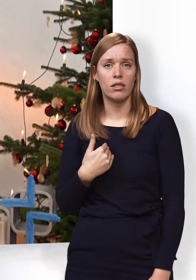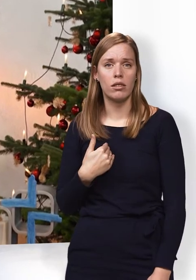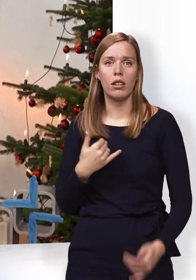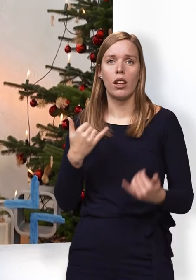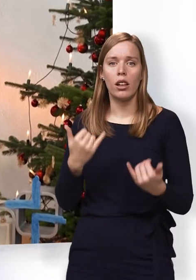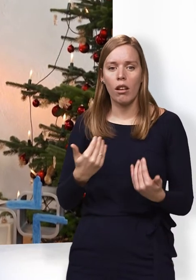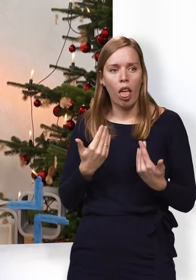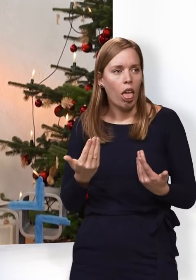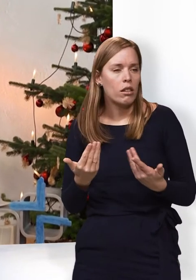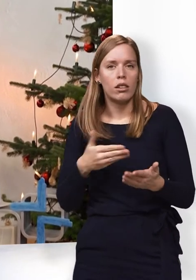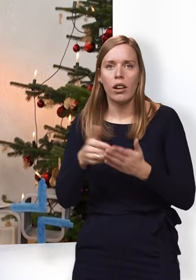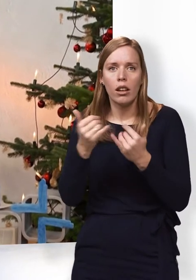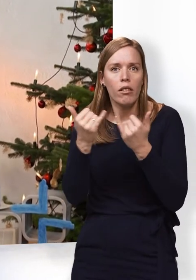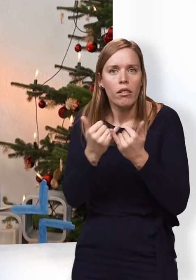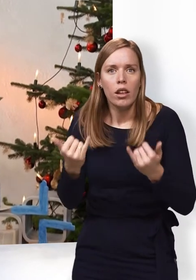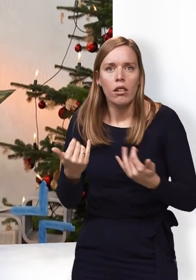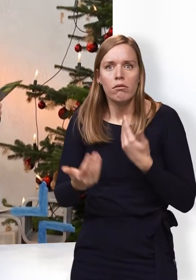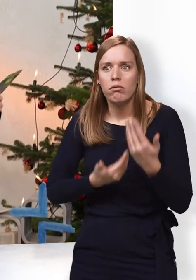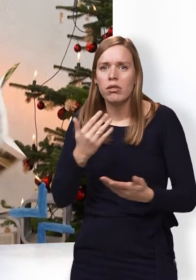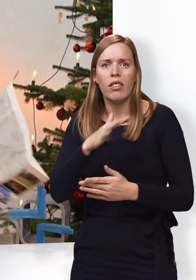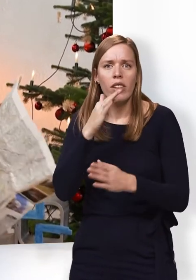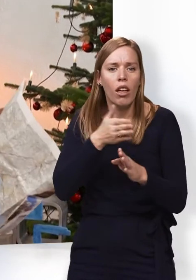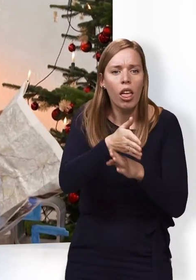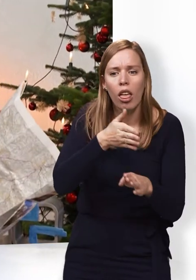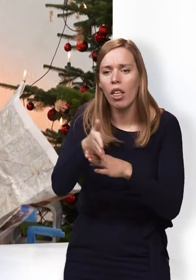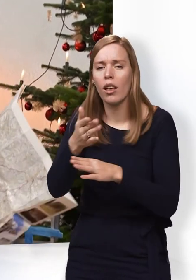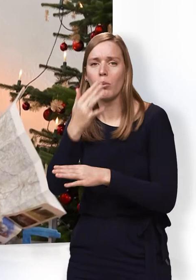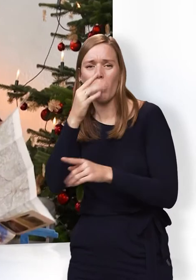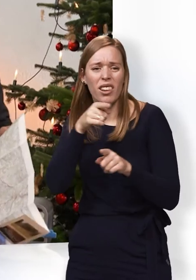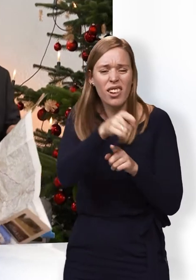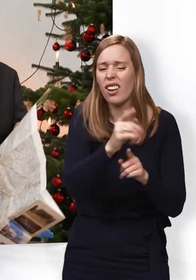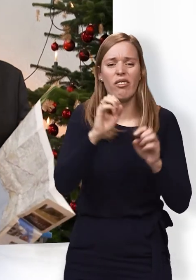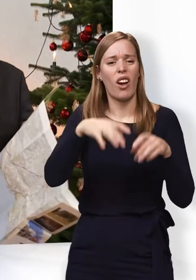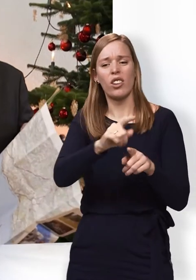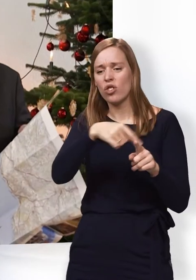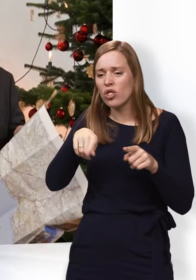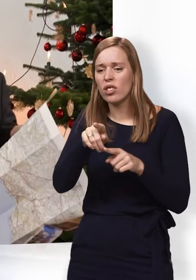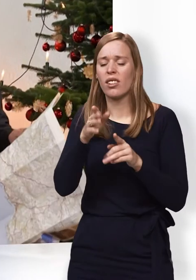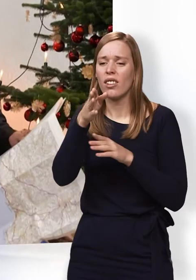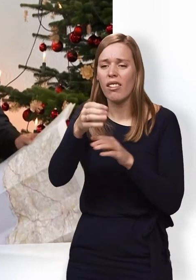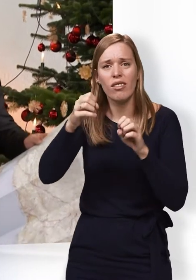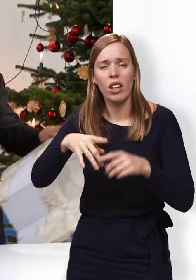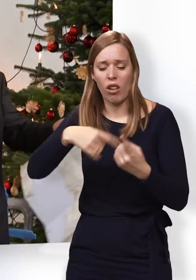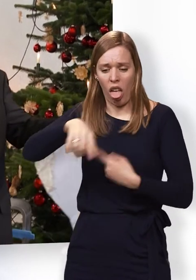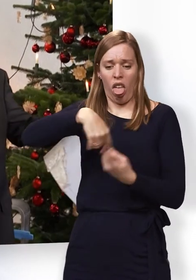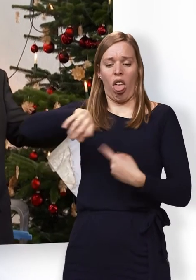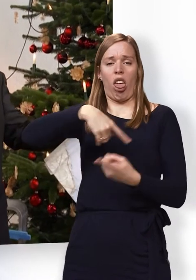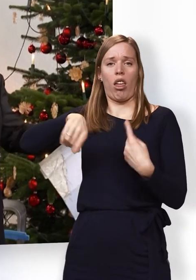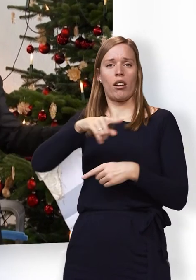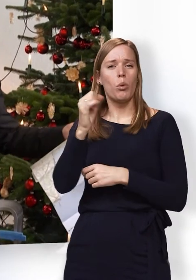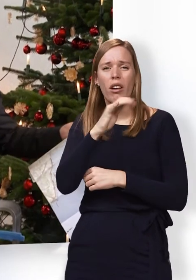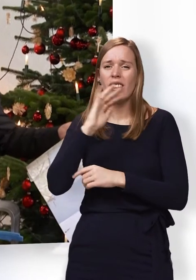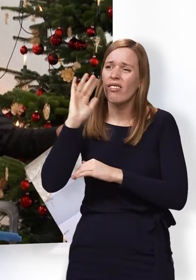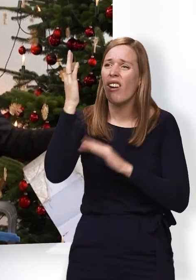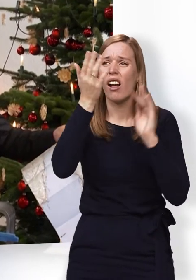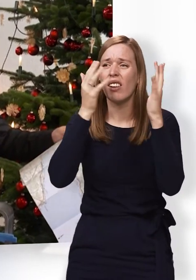wir nicht, wie es weitergehen soll. Haben schon so viel Wege probiert, so viele Anläufe genommen, sind so oft im Kreis gelaufen. Wir sehen vor lauter Wald die